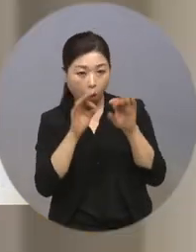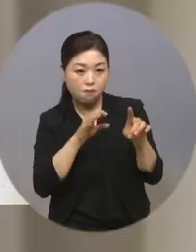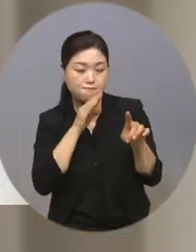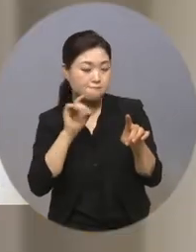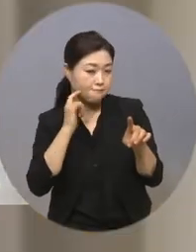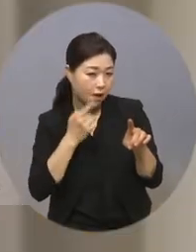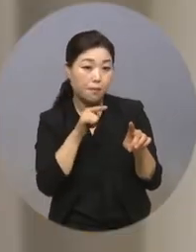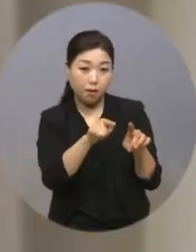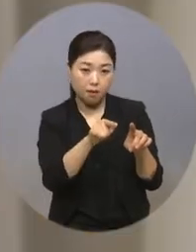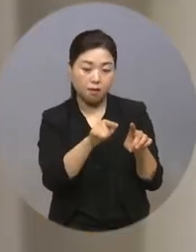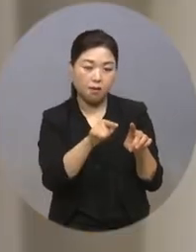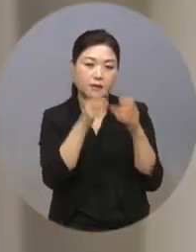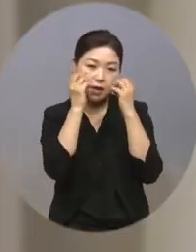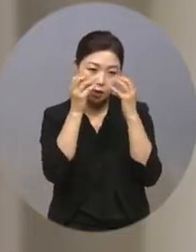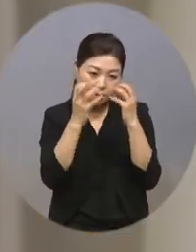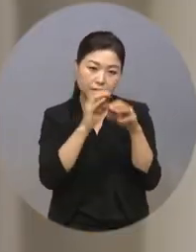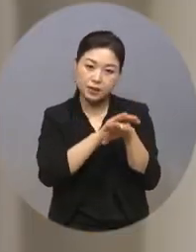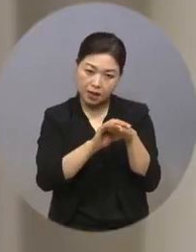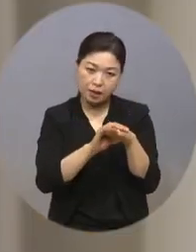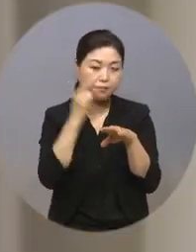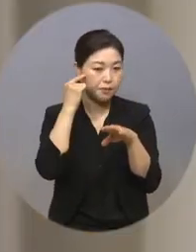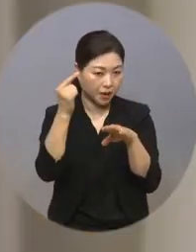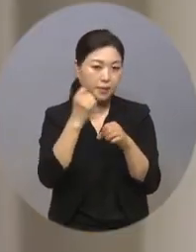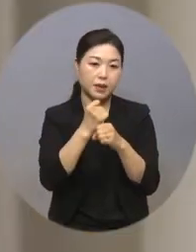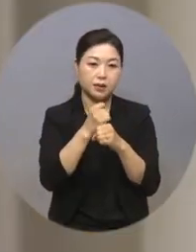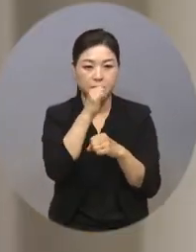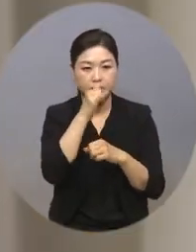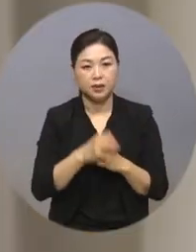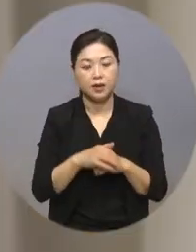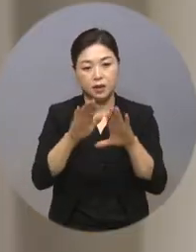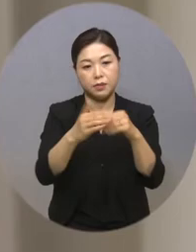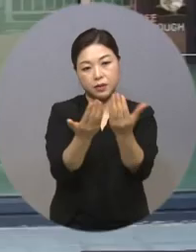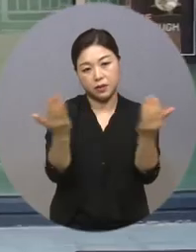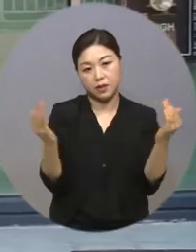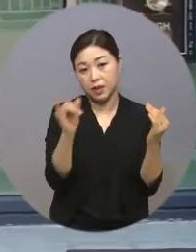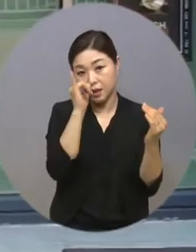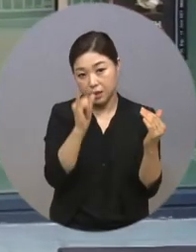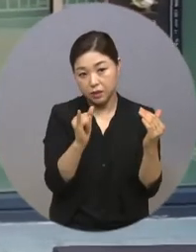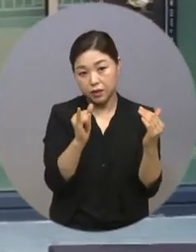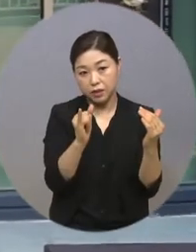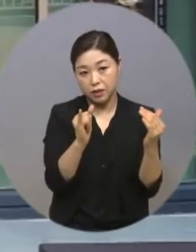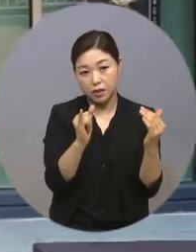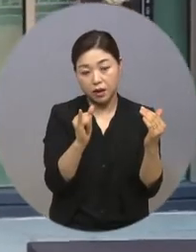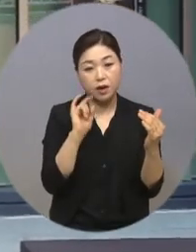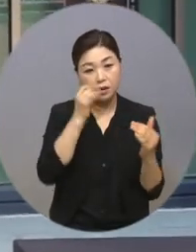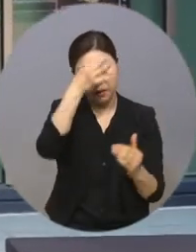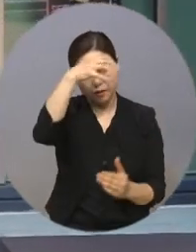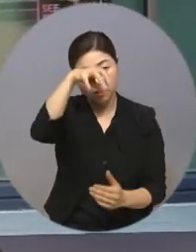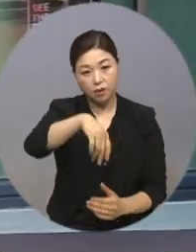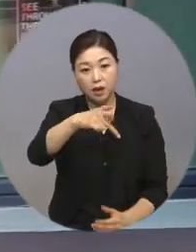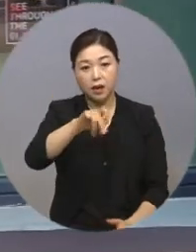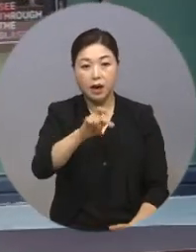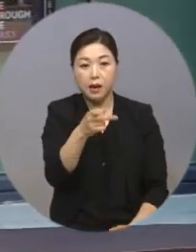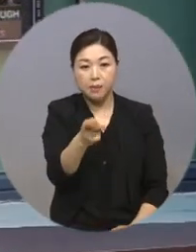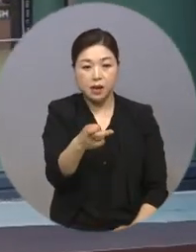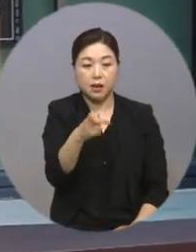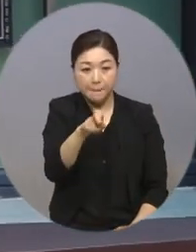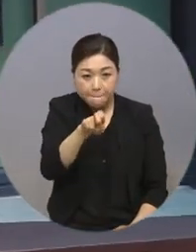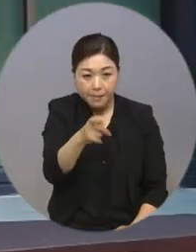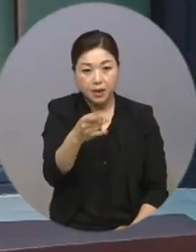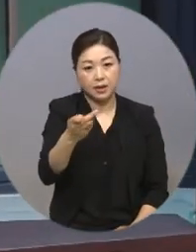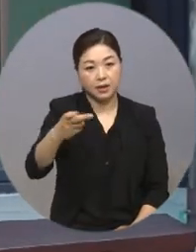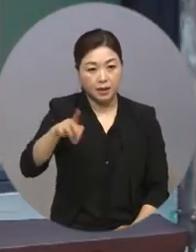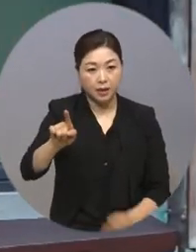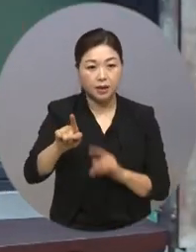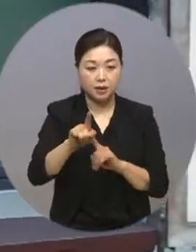새롭게 피어납니다. 특히 이번 전시가 이루어지고 있는 예술공간 카메라타는 국내에서